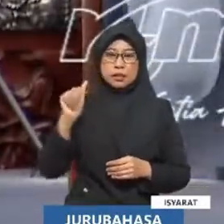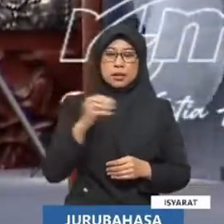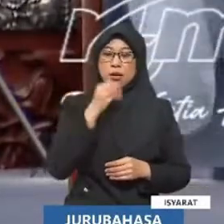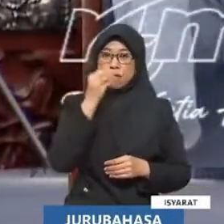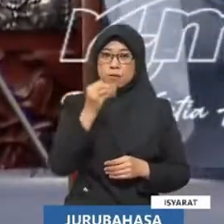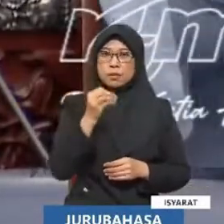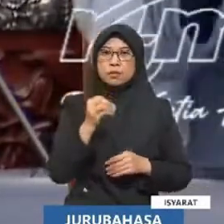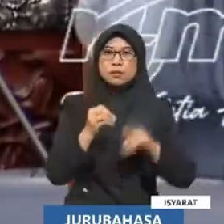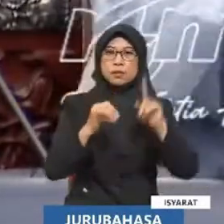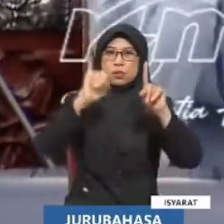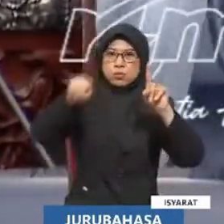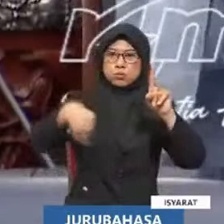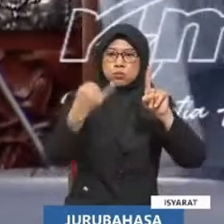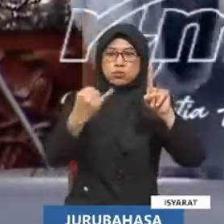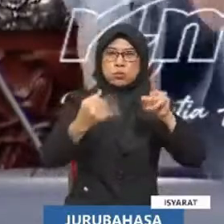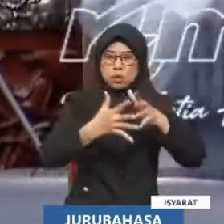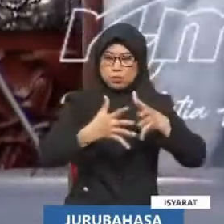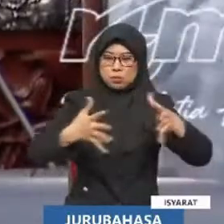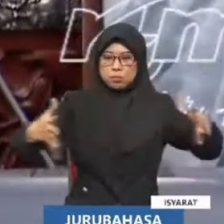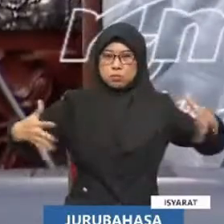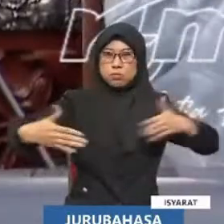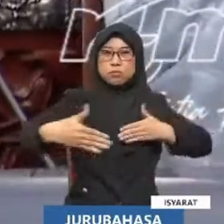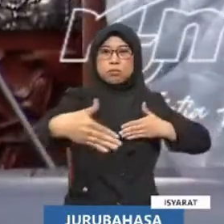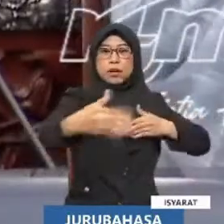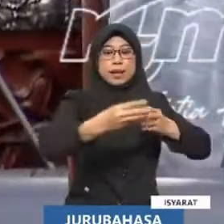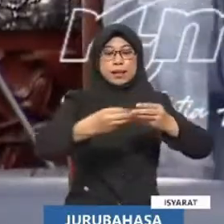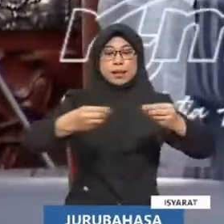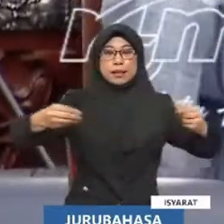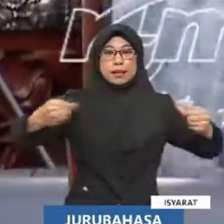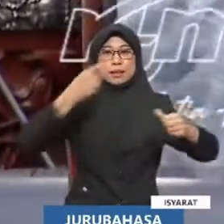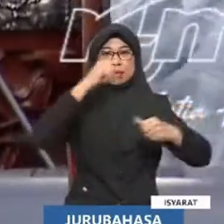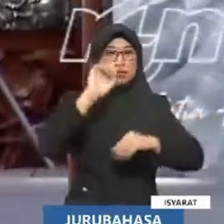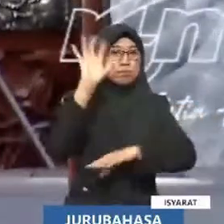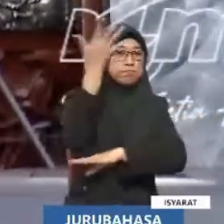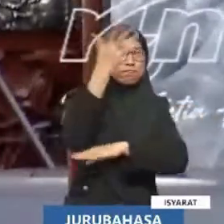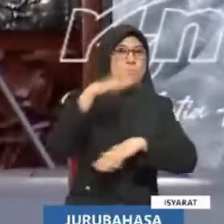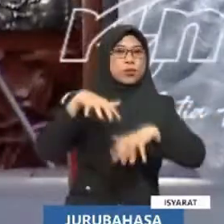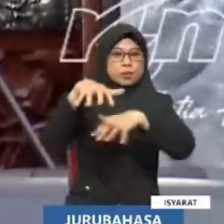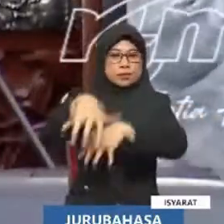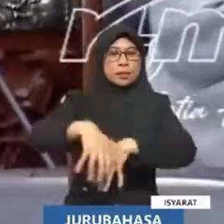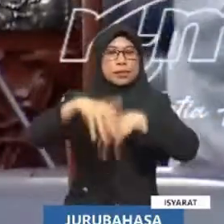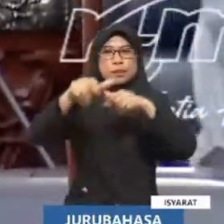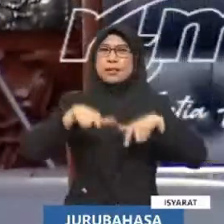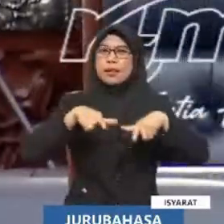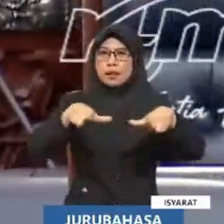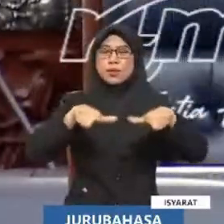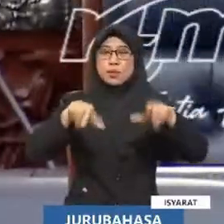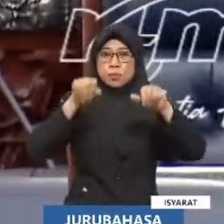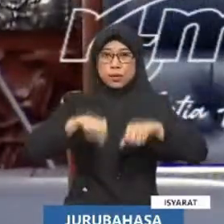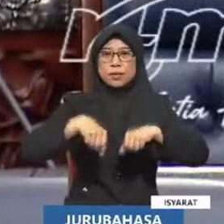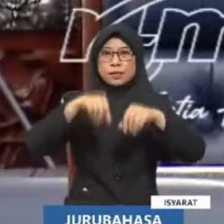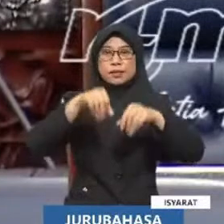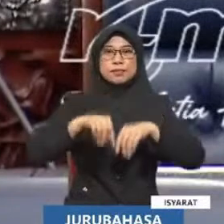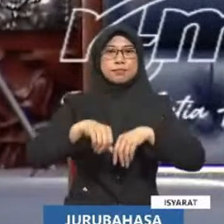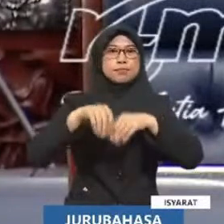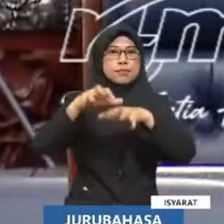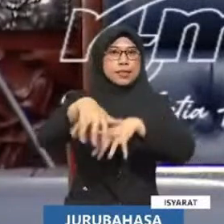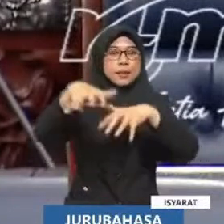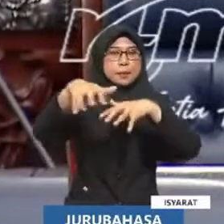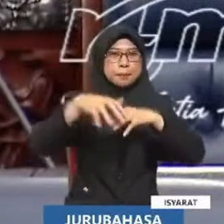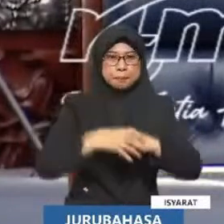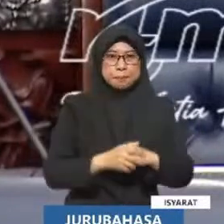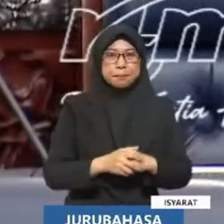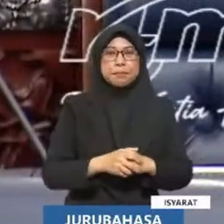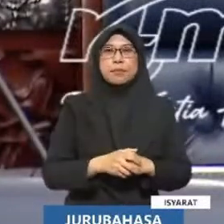menawarkan satu juta hektar tanah untuk nada buku-buku untuk perkayuan dan sebagainya Dana saya juga